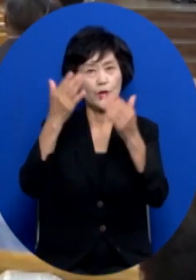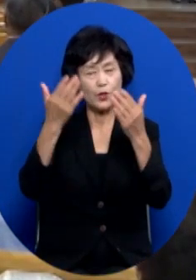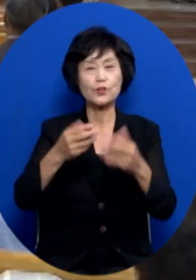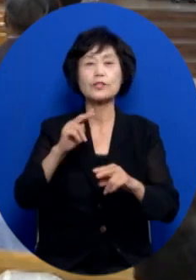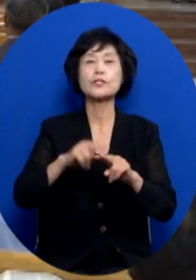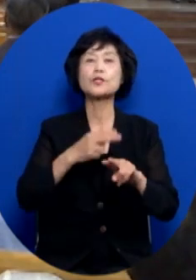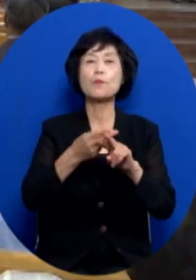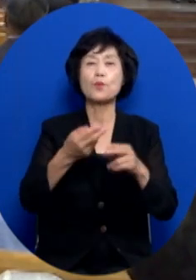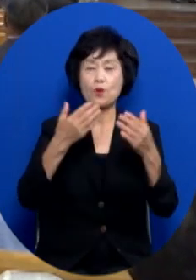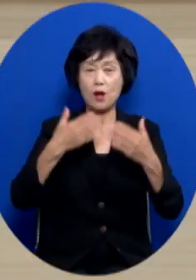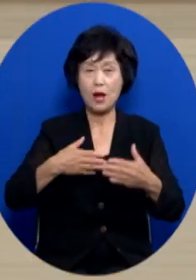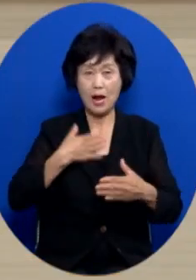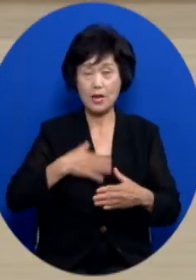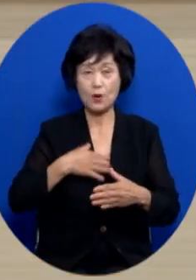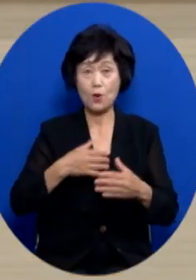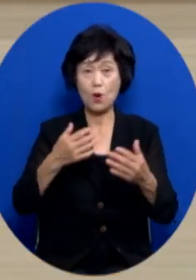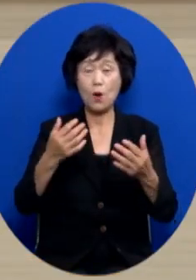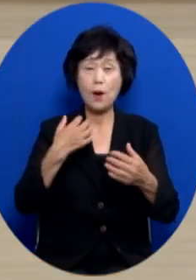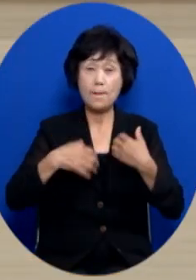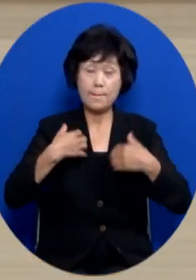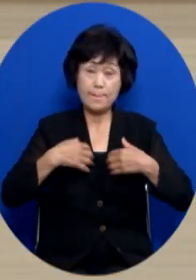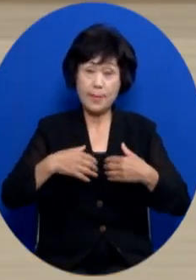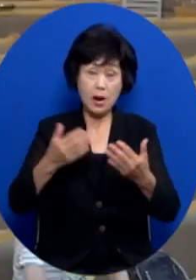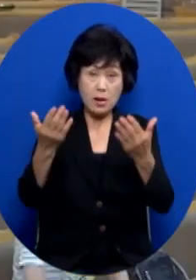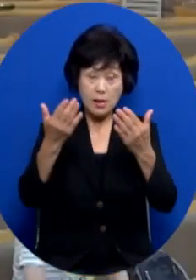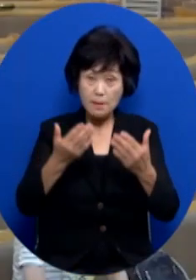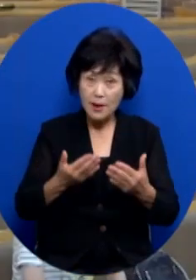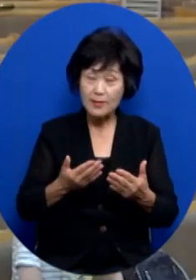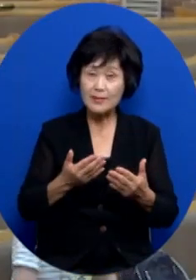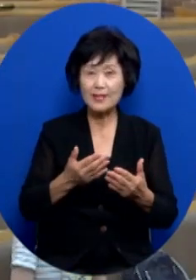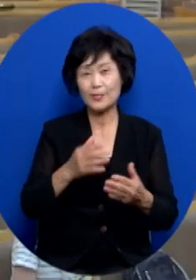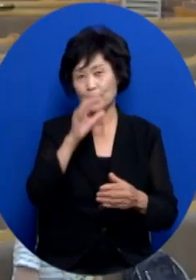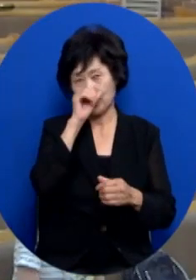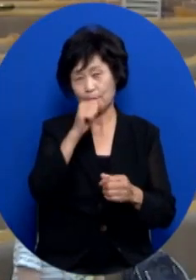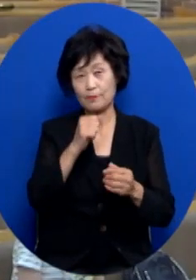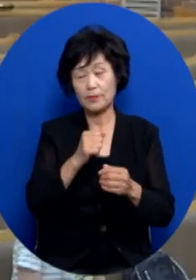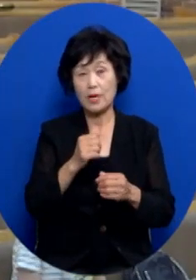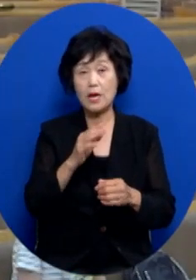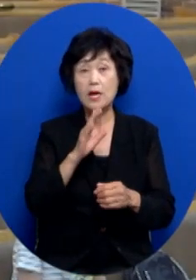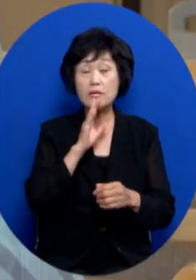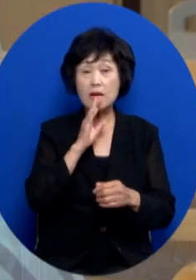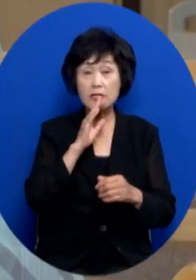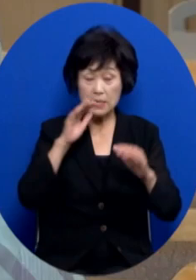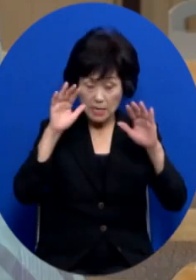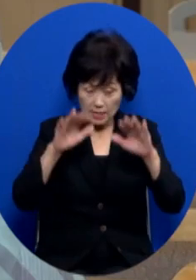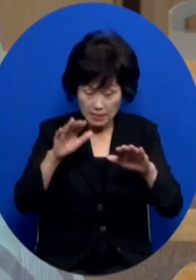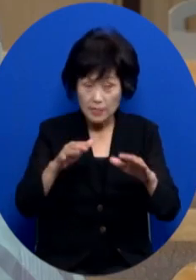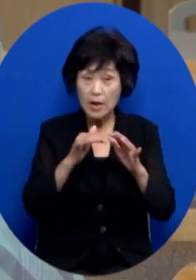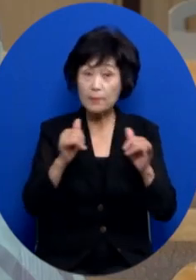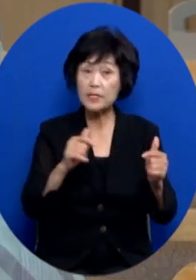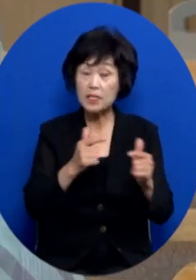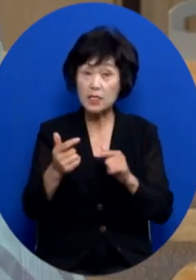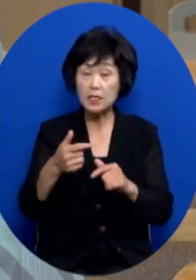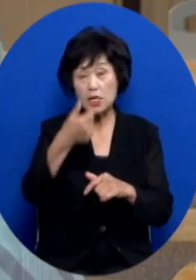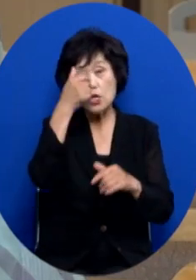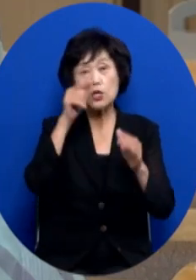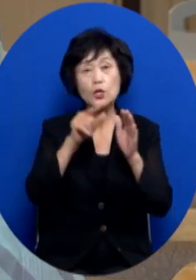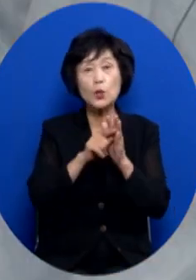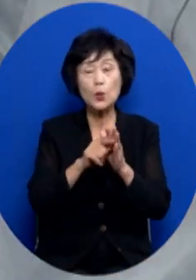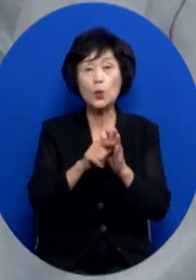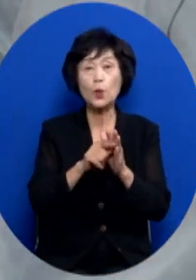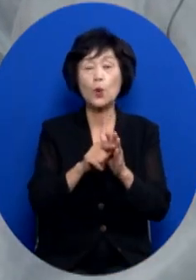환영한다면, 그들은얼마나감사해할까요?실제로 무슬림이기독교로개종하는것에대한연구에따르면